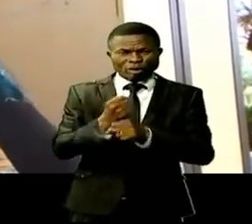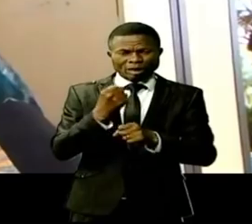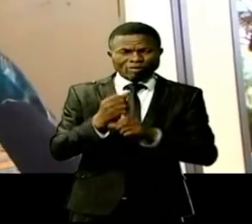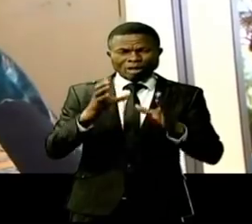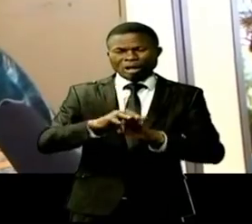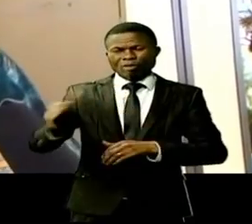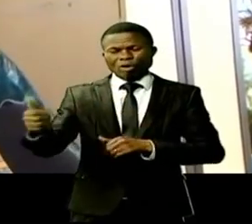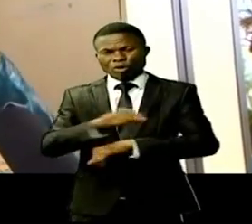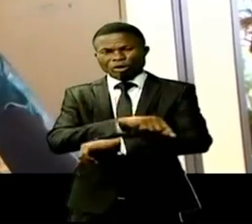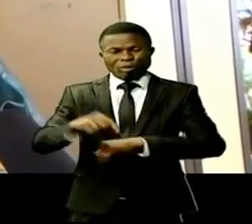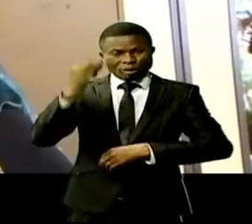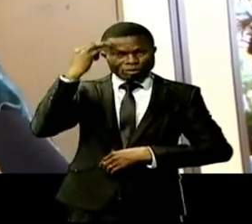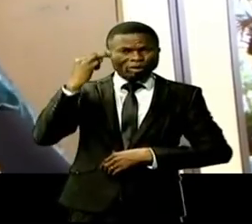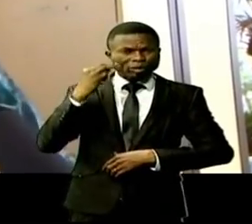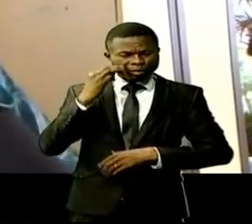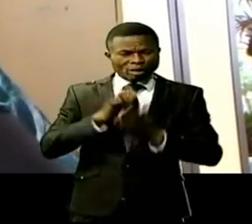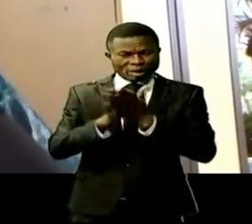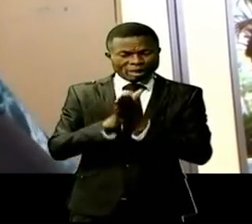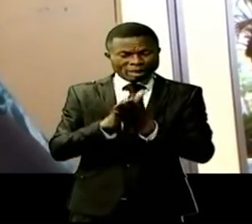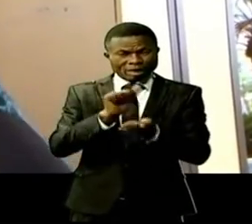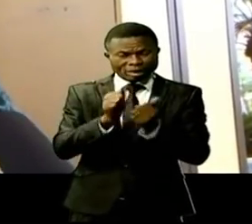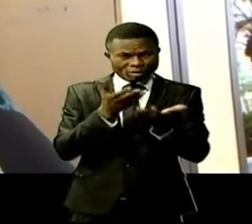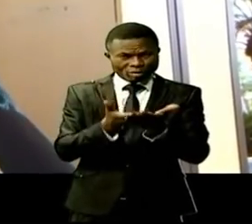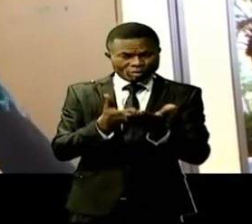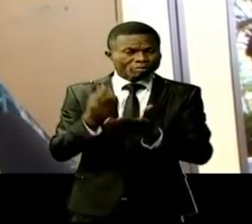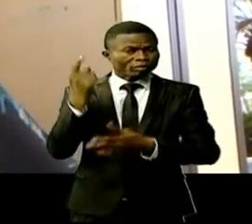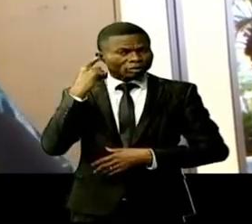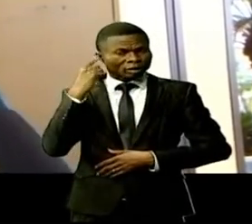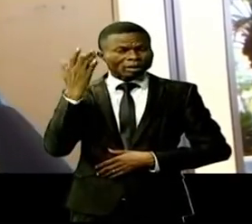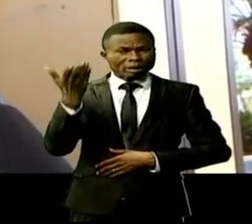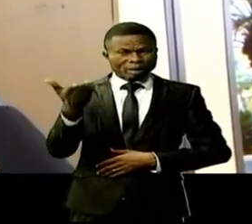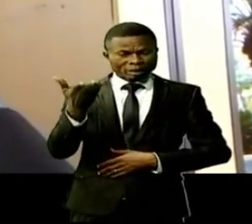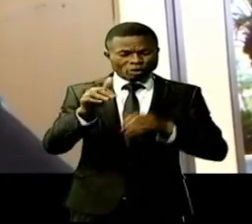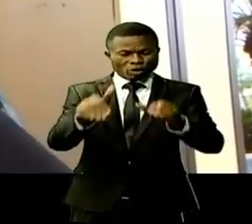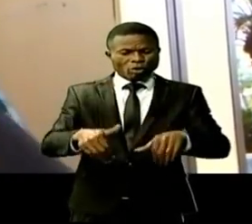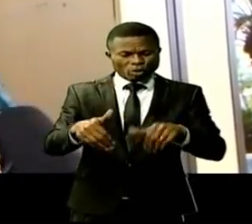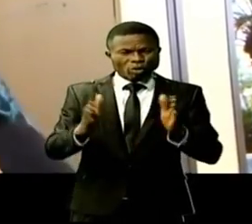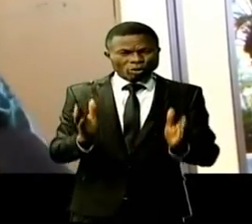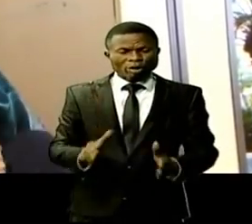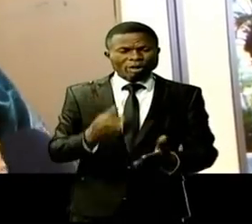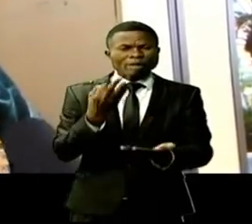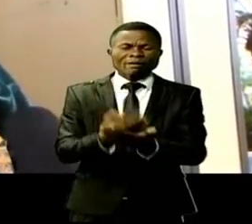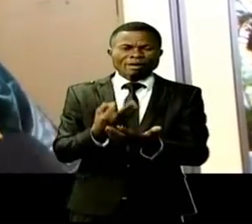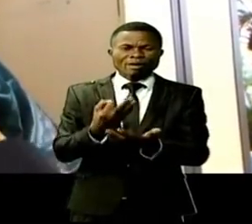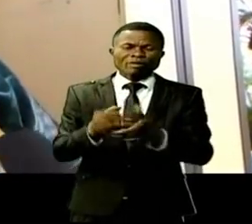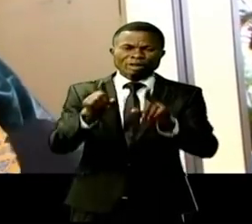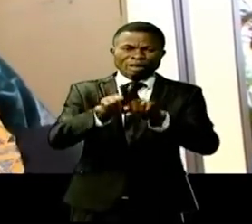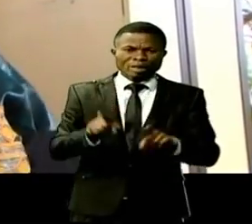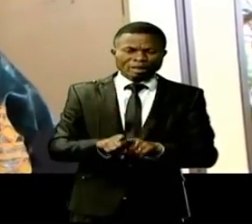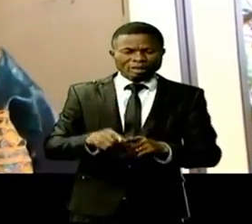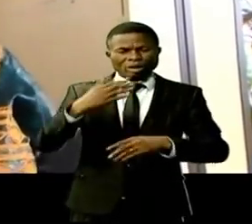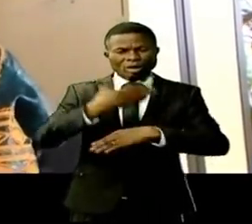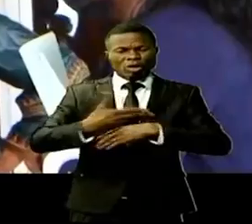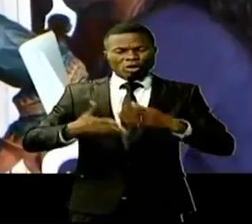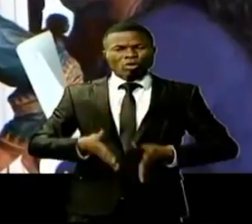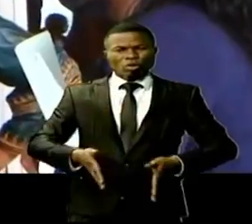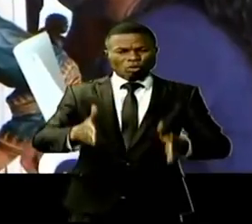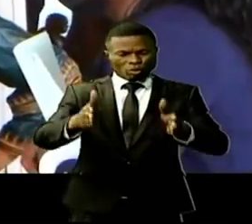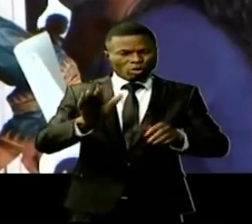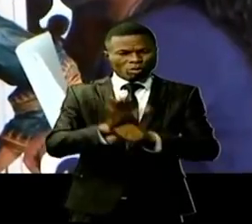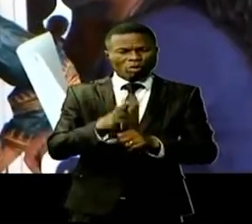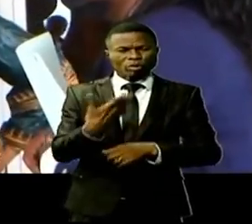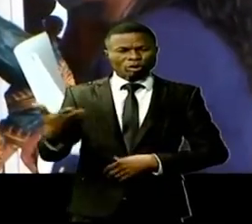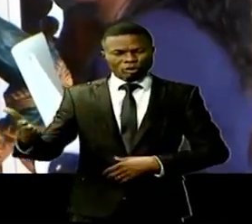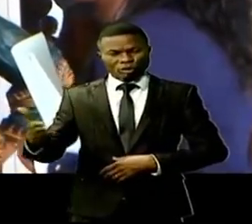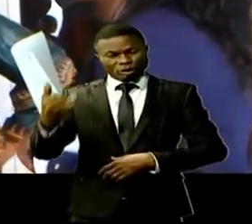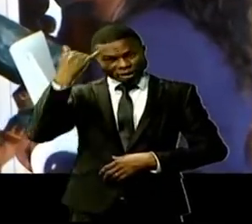autres ministères sectoriels concernés. Vous avez entendu parler de l'agriculture, des finances, des infrastructures, etc. dans le